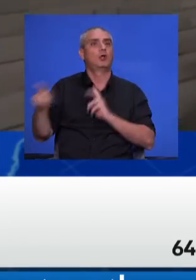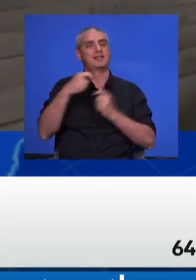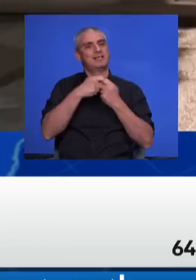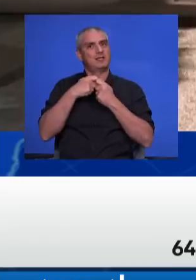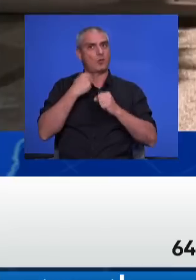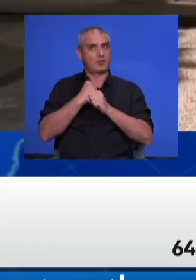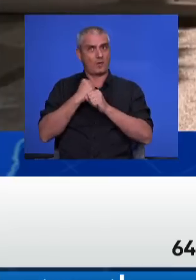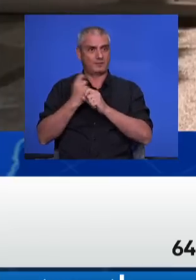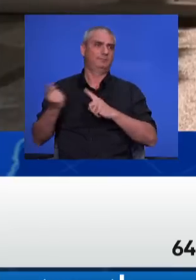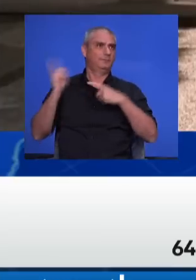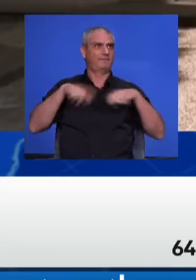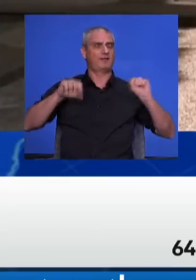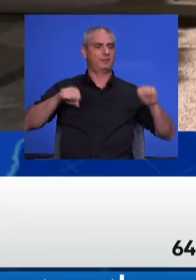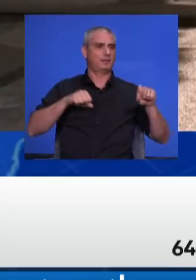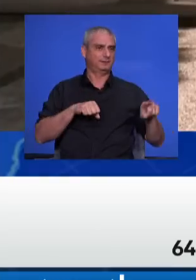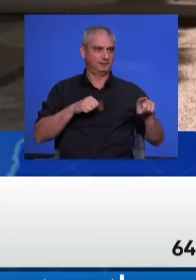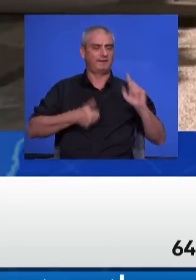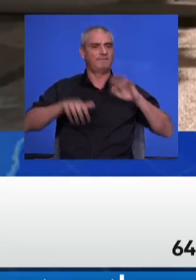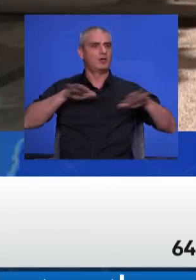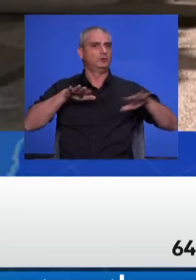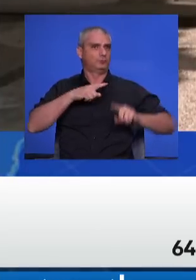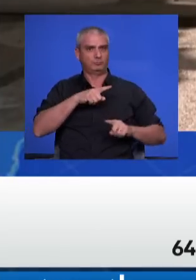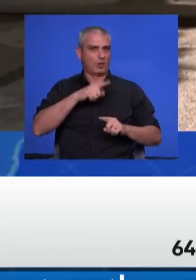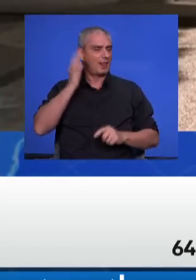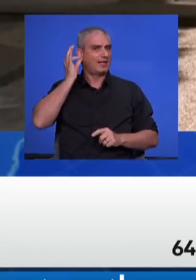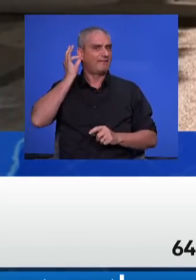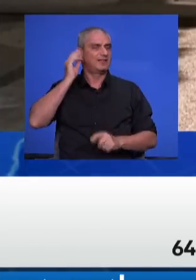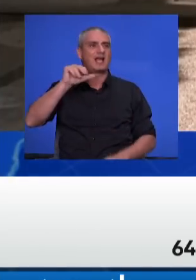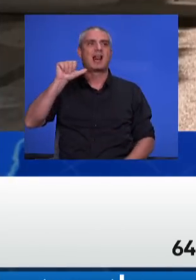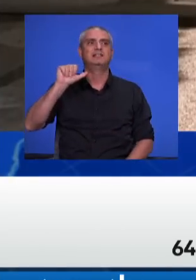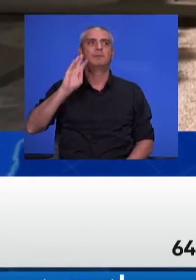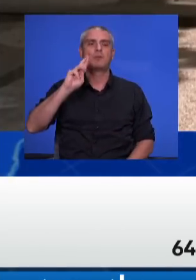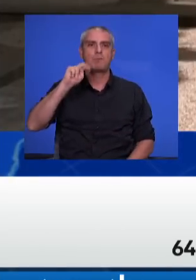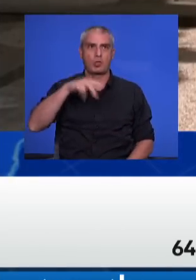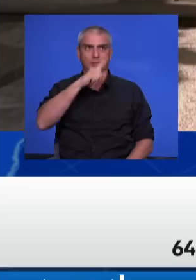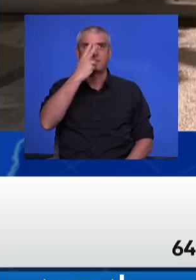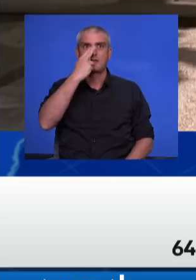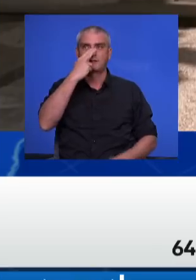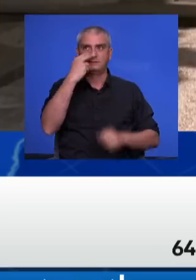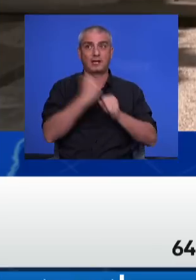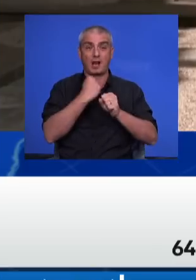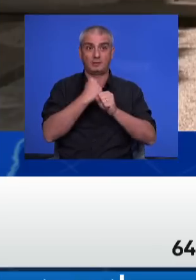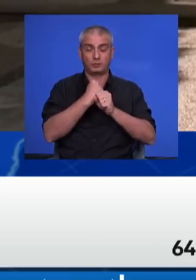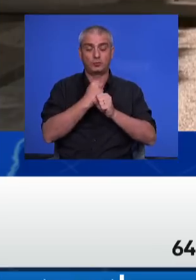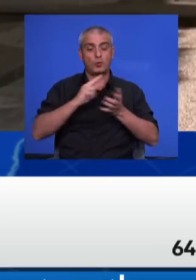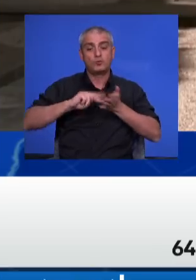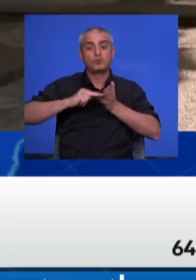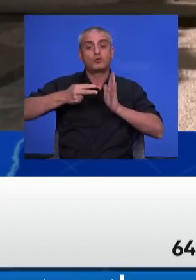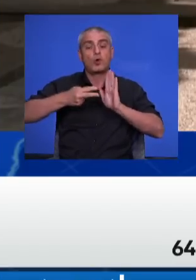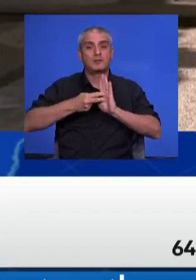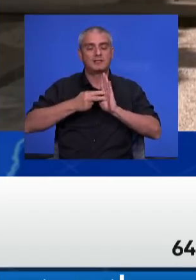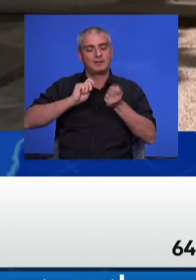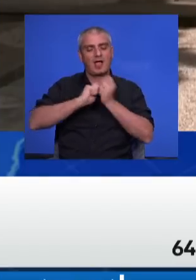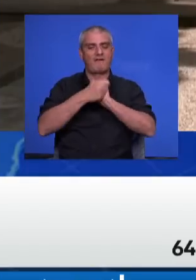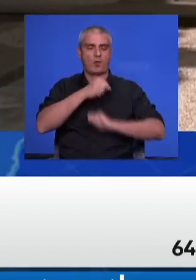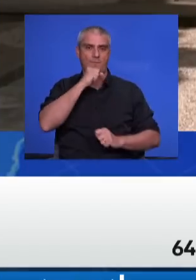העובדים לבין הנשיא וראש הממשלה, הגברת אליזבת בורן, שתנסה להוציא לפועל תוכנית לרפורמה